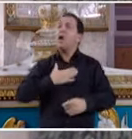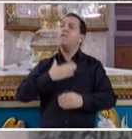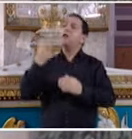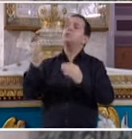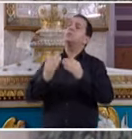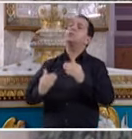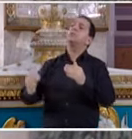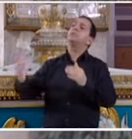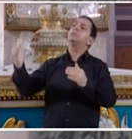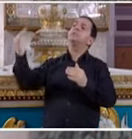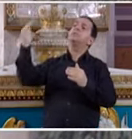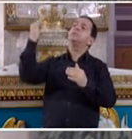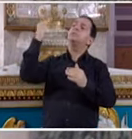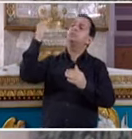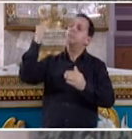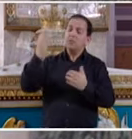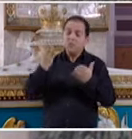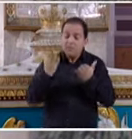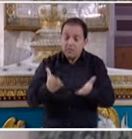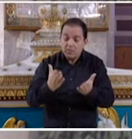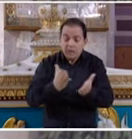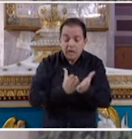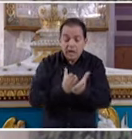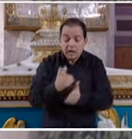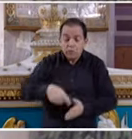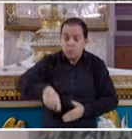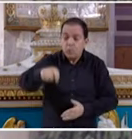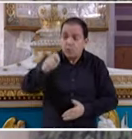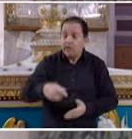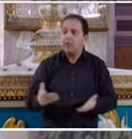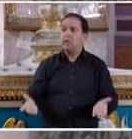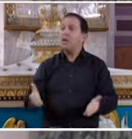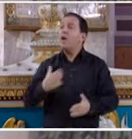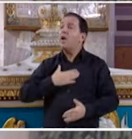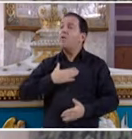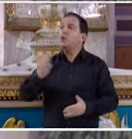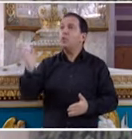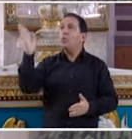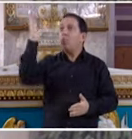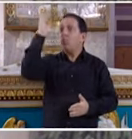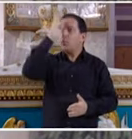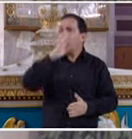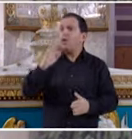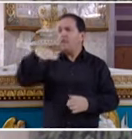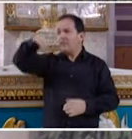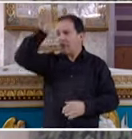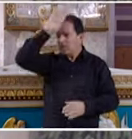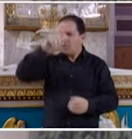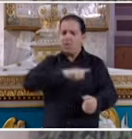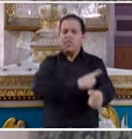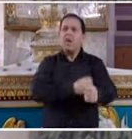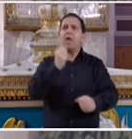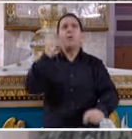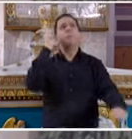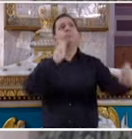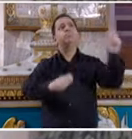Κύριε. Ευχαριστούμε Συ και υπέρ της λειτουργίας ταύτης. Ευχαριστούμε Συ Βασιλέφα όρατε, ότι αμετρήτως σου δυνάμει τα